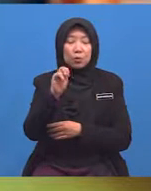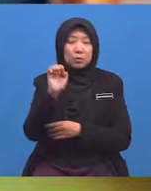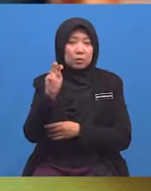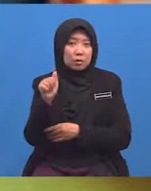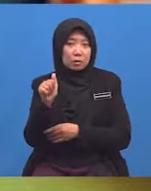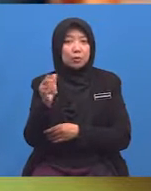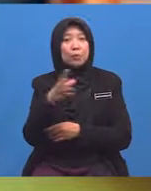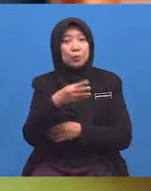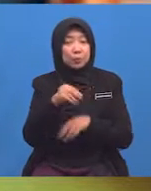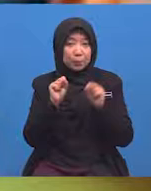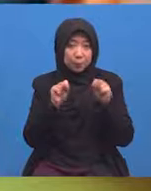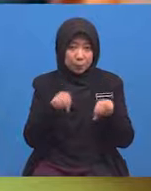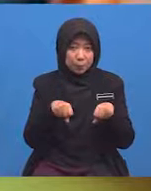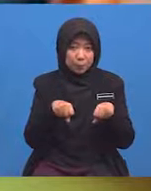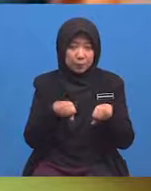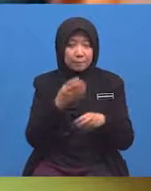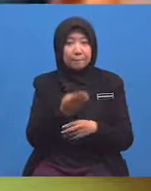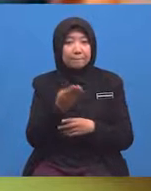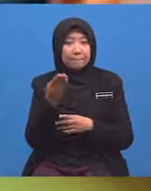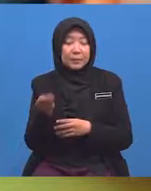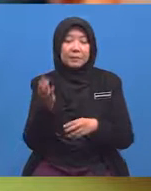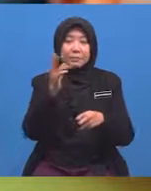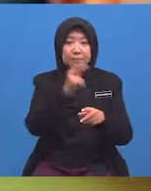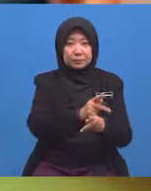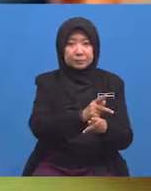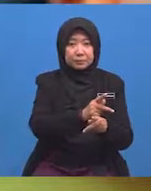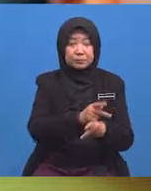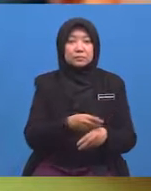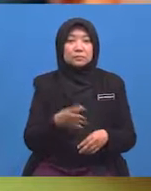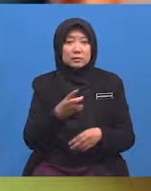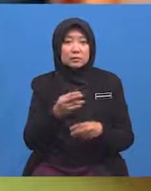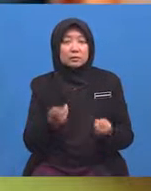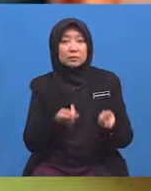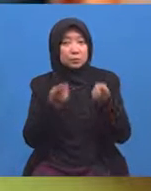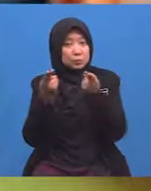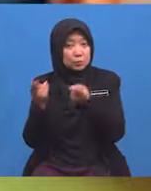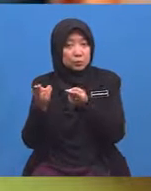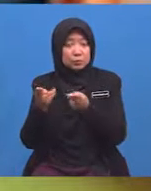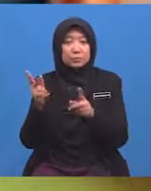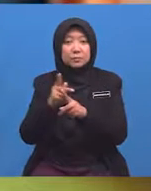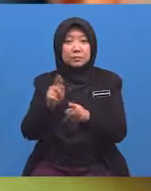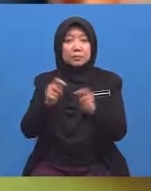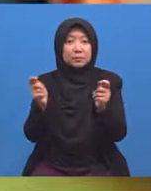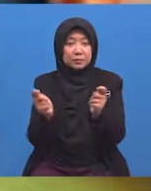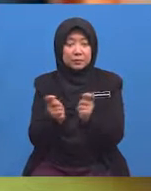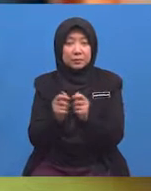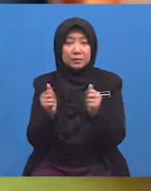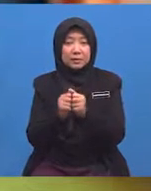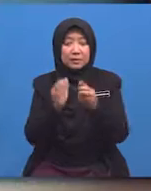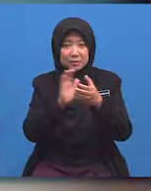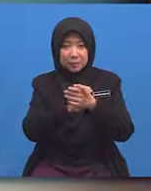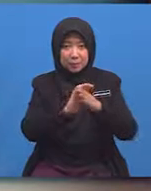dan membolehkan barangan disimpan dan diangkut ke destinasi dengan